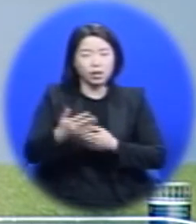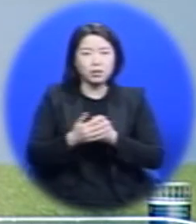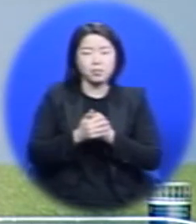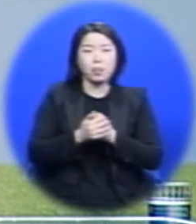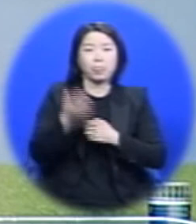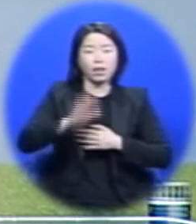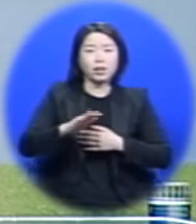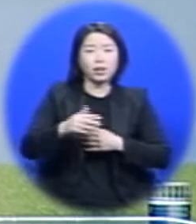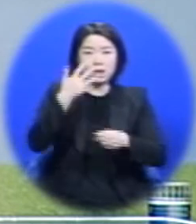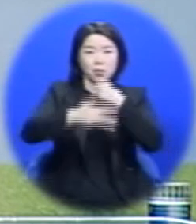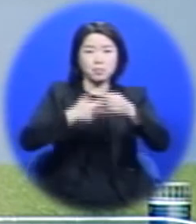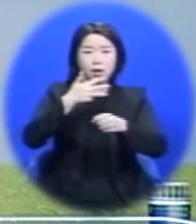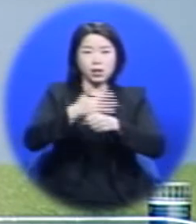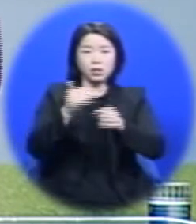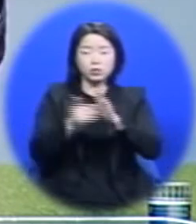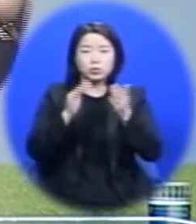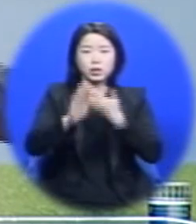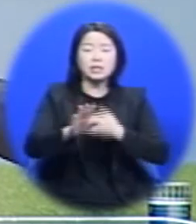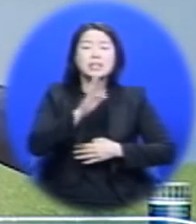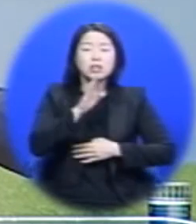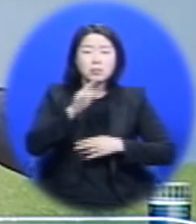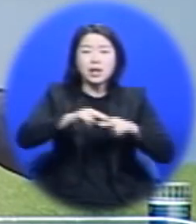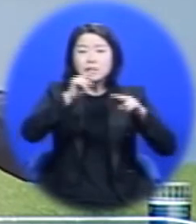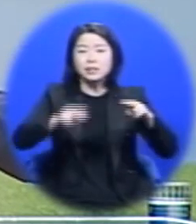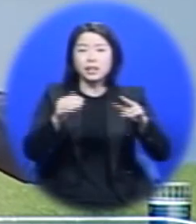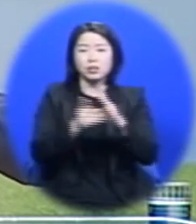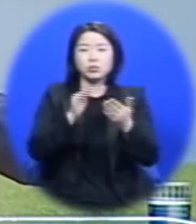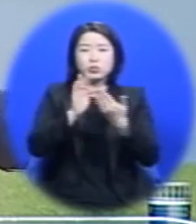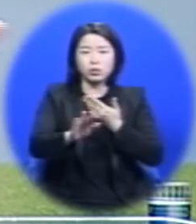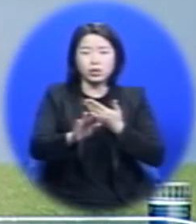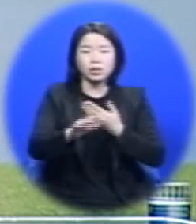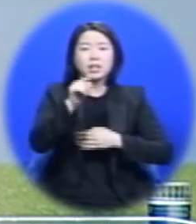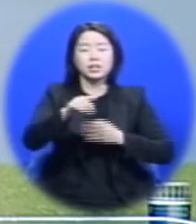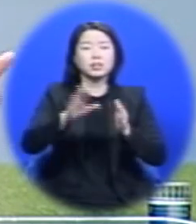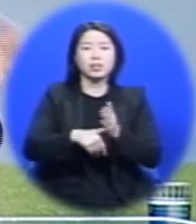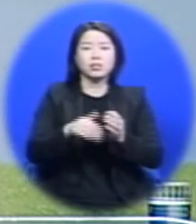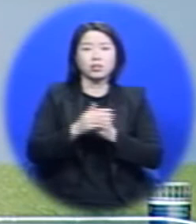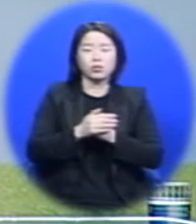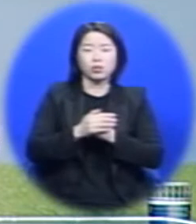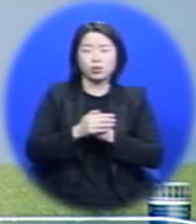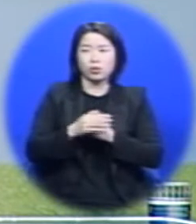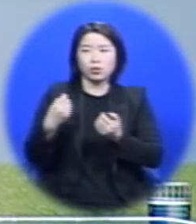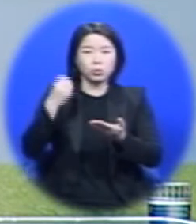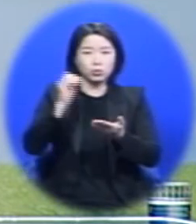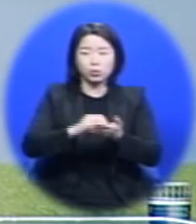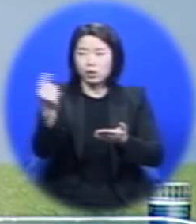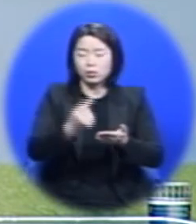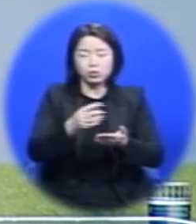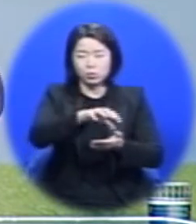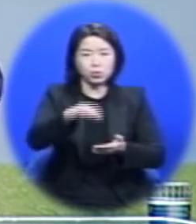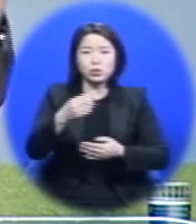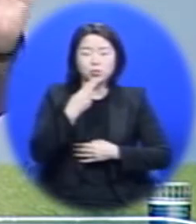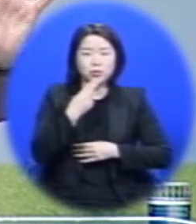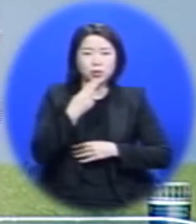그러나 8년 지나고 난 다음에 이제 정말 은퇴를 하고 나면 그때는 돌아올 엄두도 안 나요.